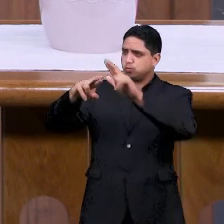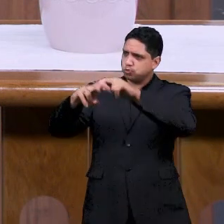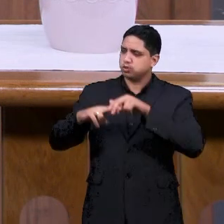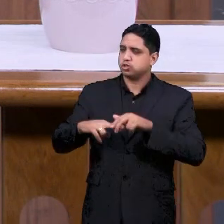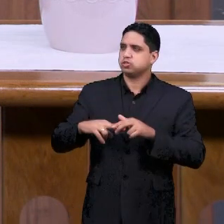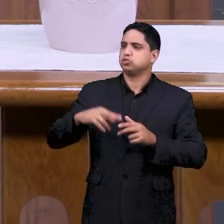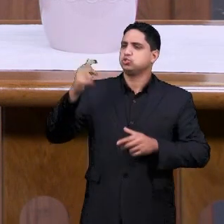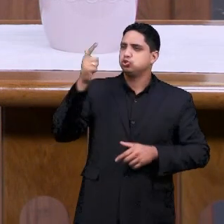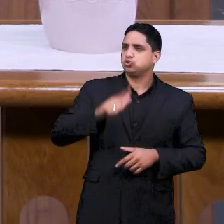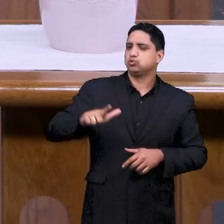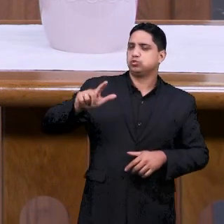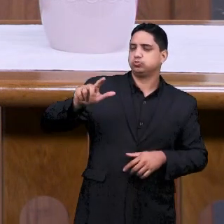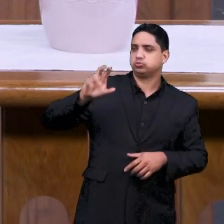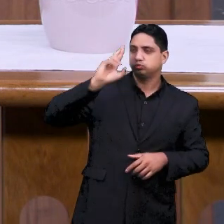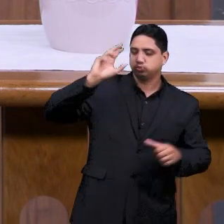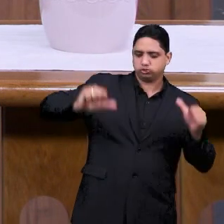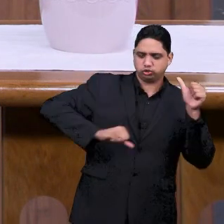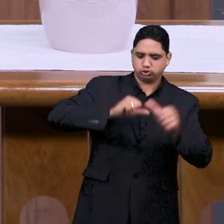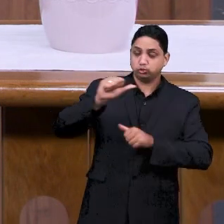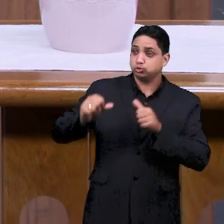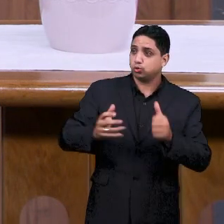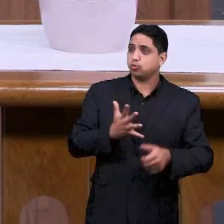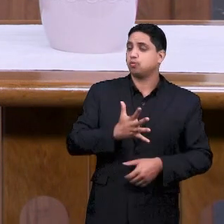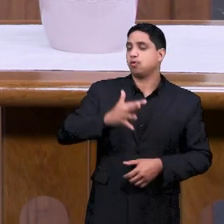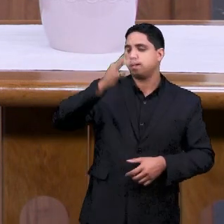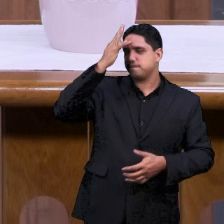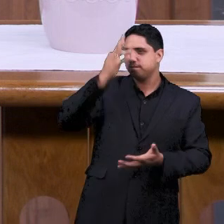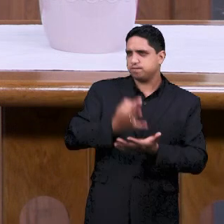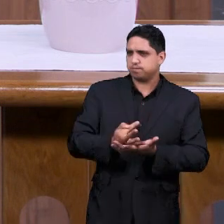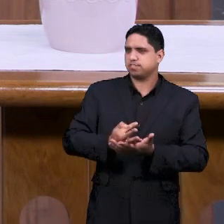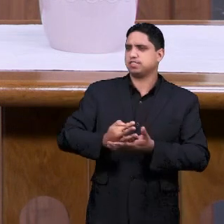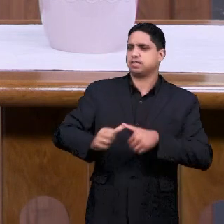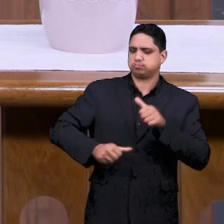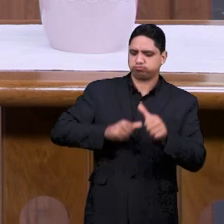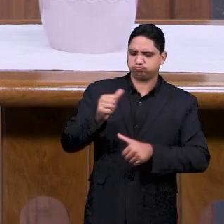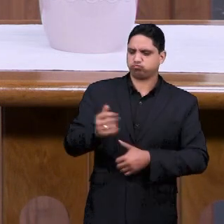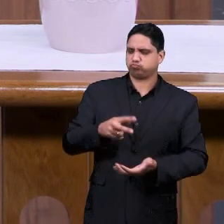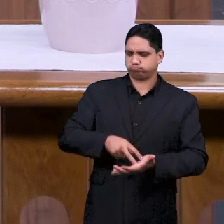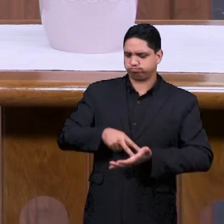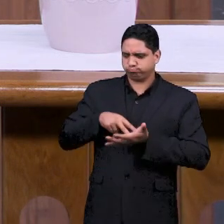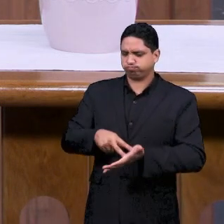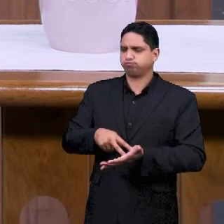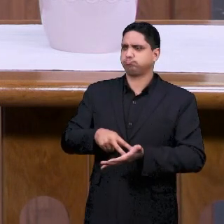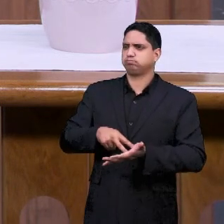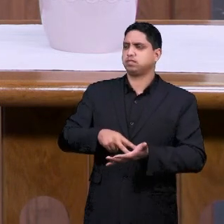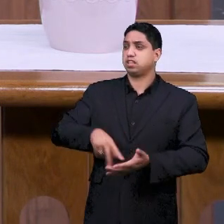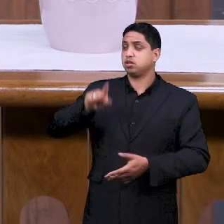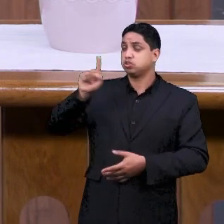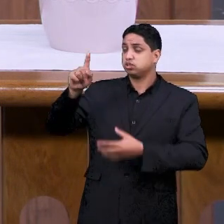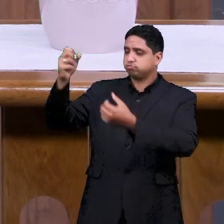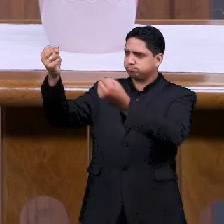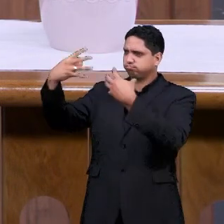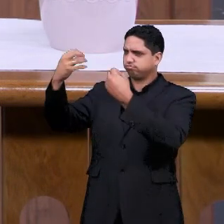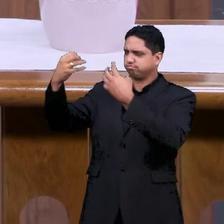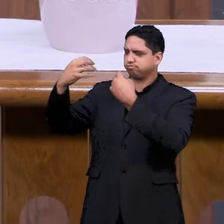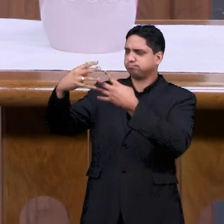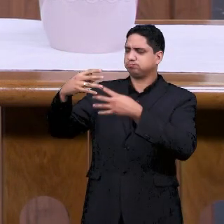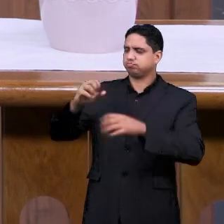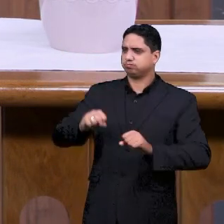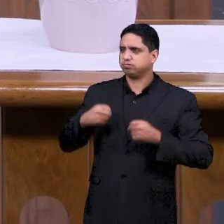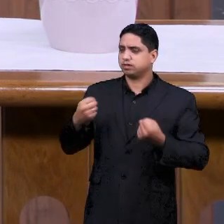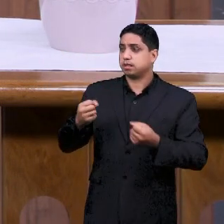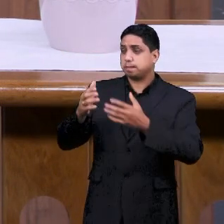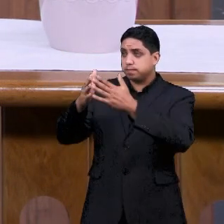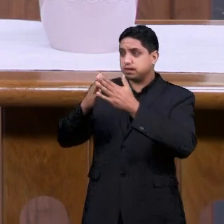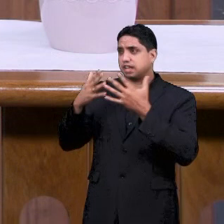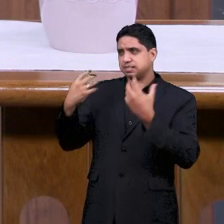l'Église. Nous louons pour cela parce que, une fois de plus, le Seigneur a renouvelé notre foi et ton enseignement nous a fortifiés. Maintenant,